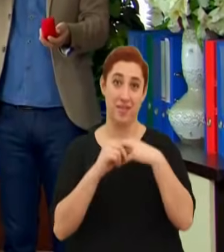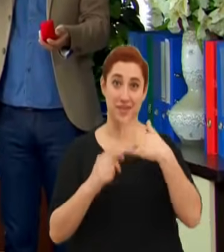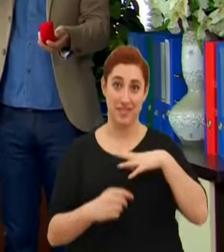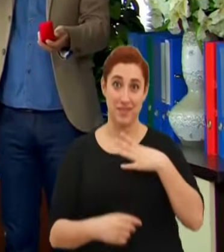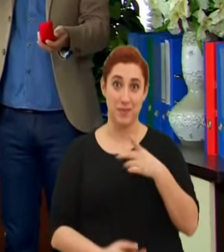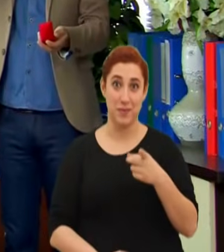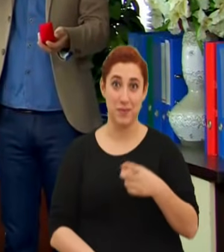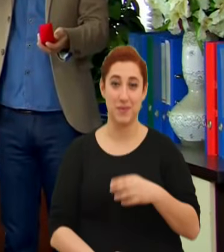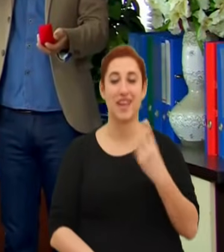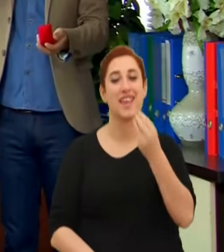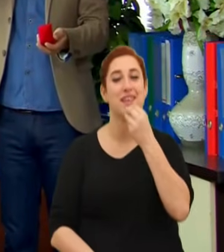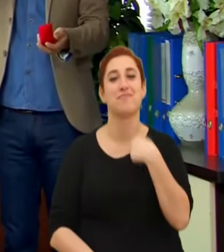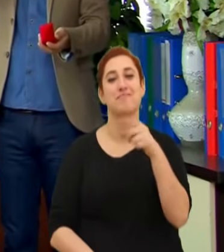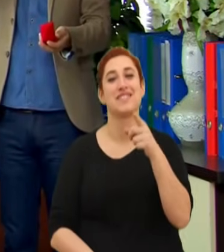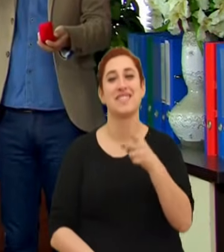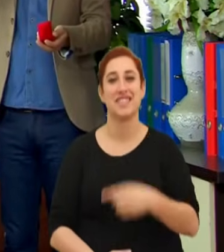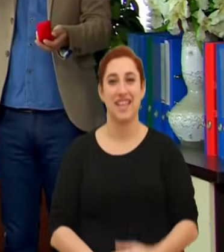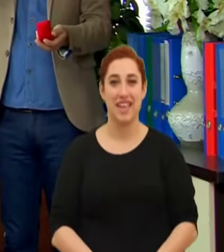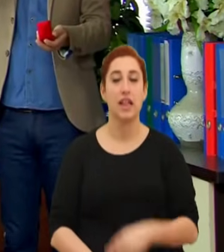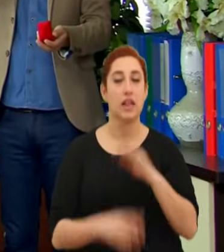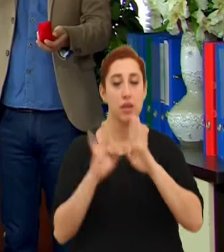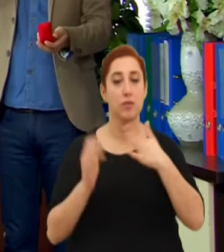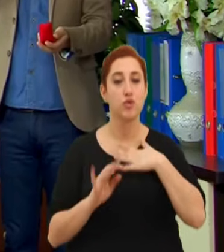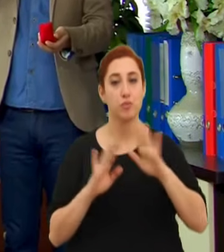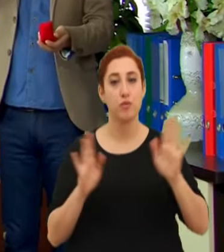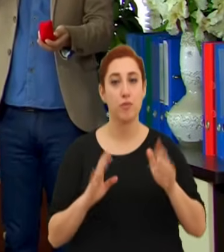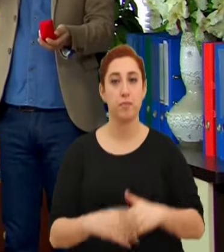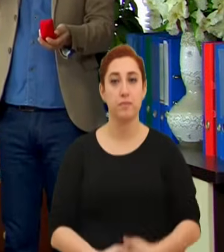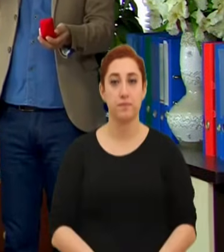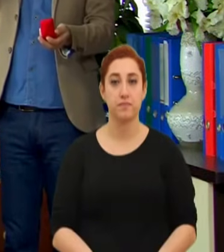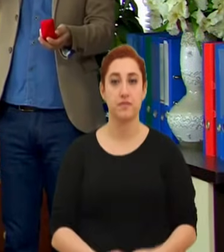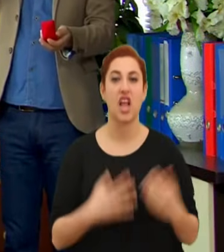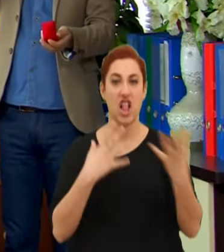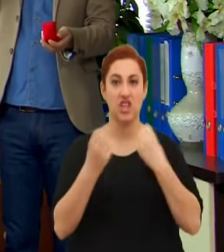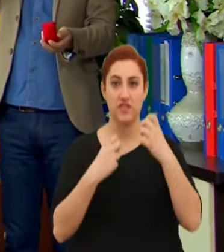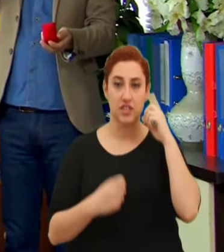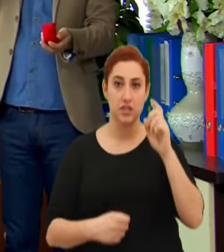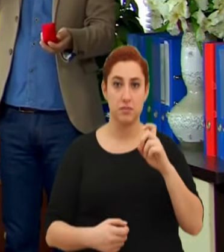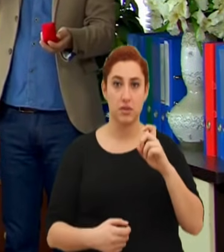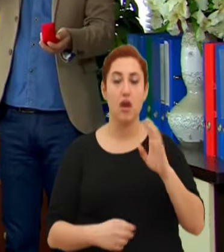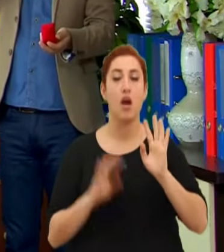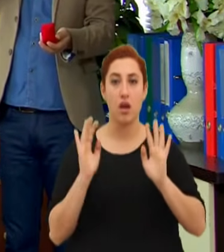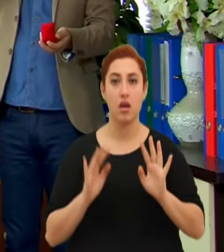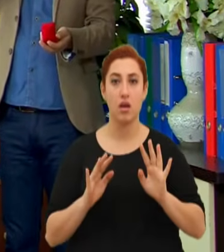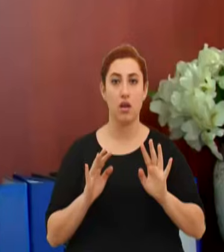istiyorsun ha? Yerim ben seni. Tamam canım, tamam. Alışverişe mi?